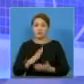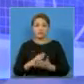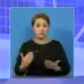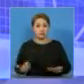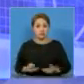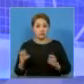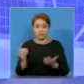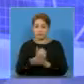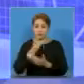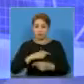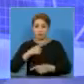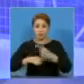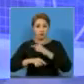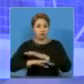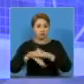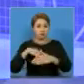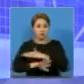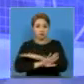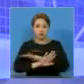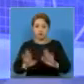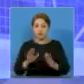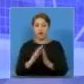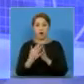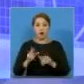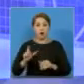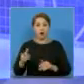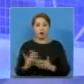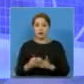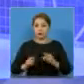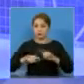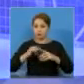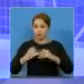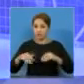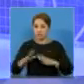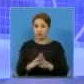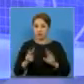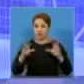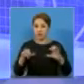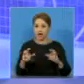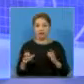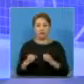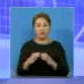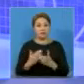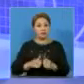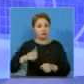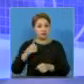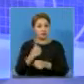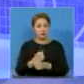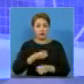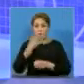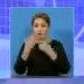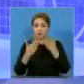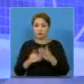іздеп үдере көшіп жатқан жоқ. Керісінше, мұндағы ауыл азаматтары туған жерге тағзым акциясы аясында елді мекенді